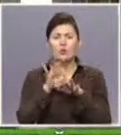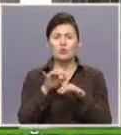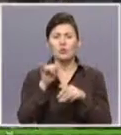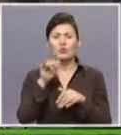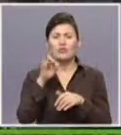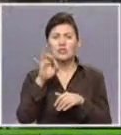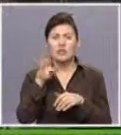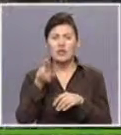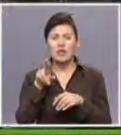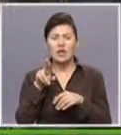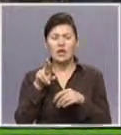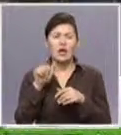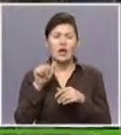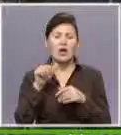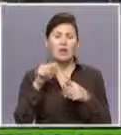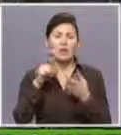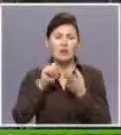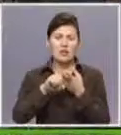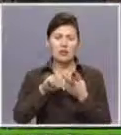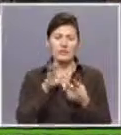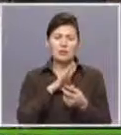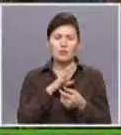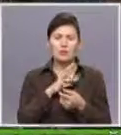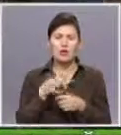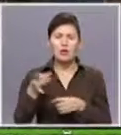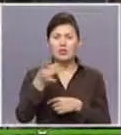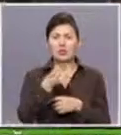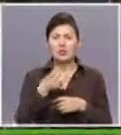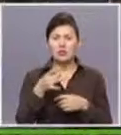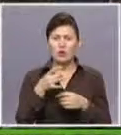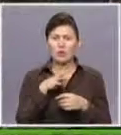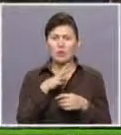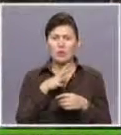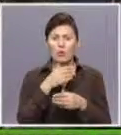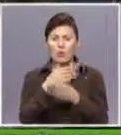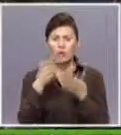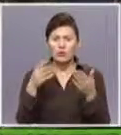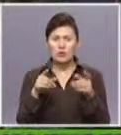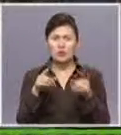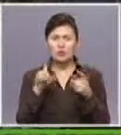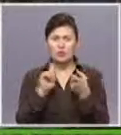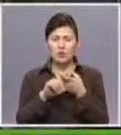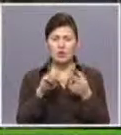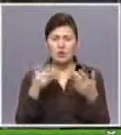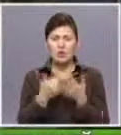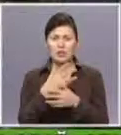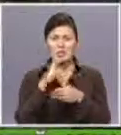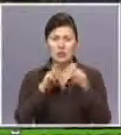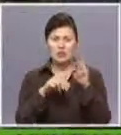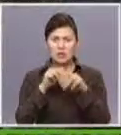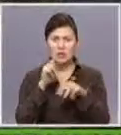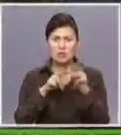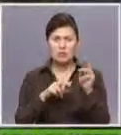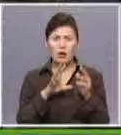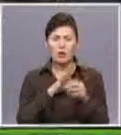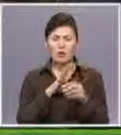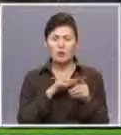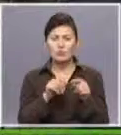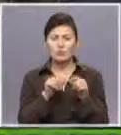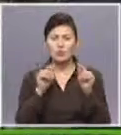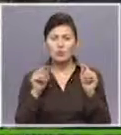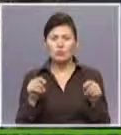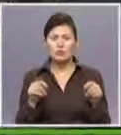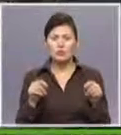байланыстырды. Аудан болғандықтан осындай депода болу керек. Соны жаңадан салып ашқалы тұрмыз.